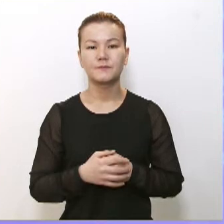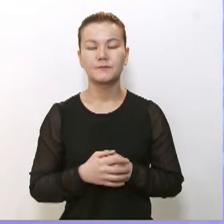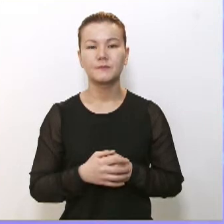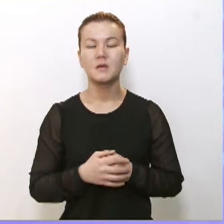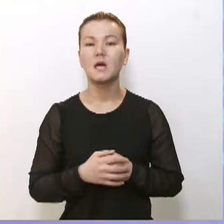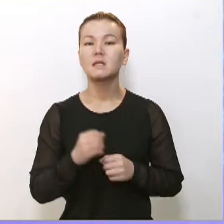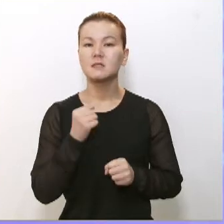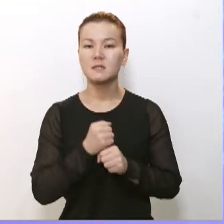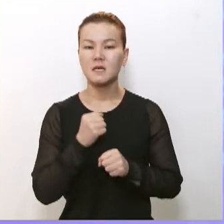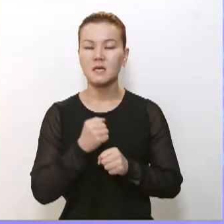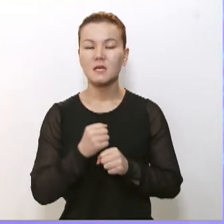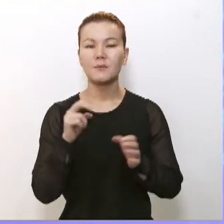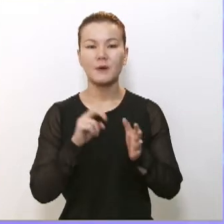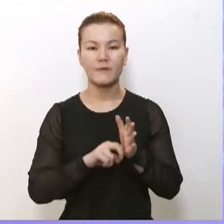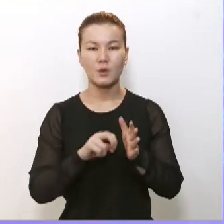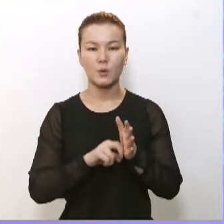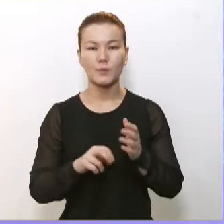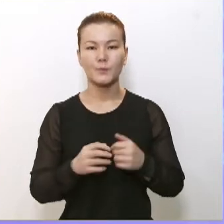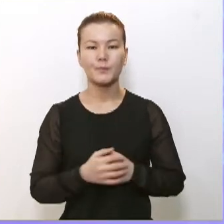сделаем проверку